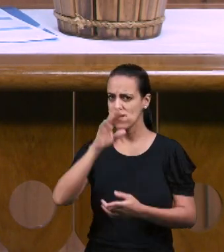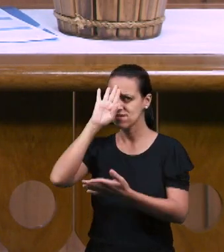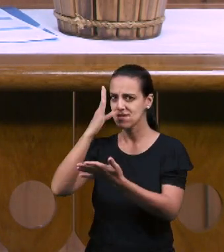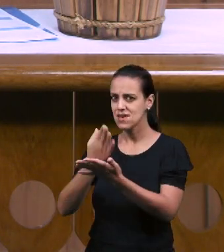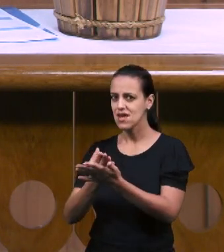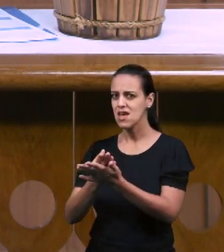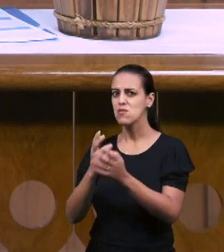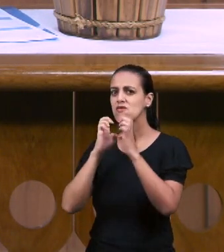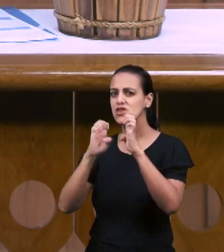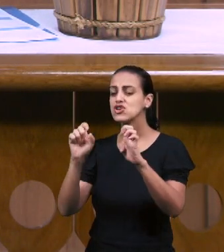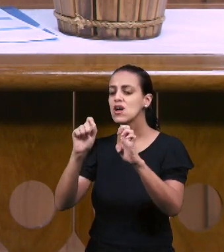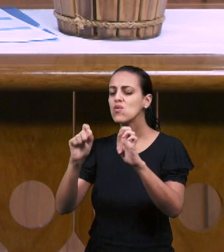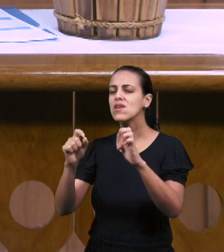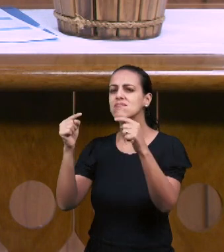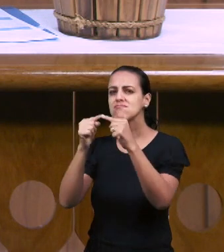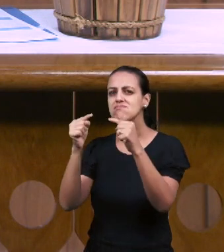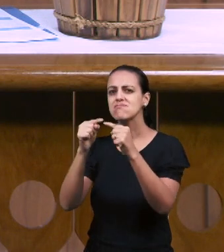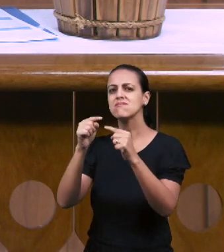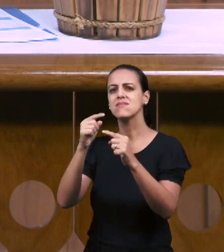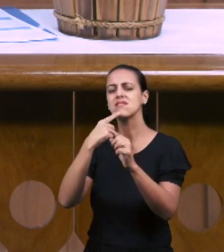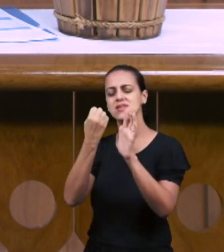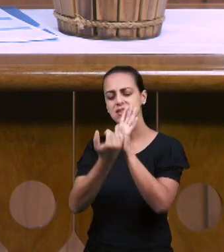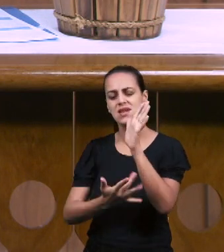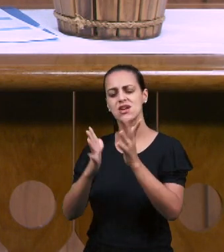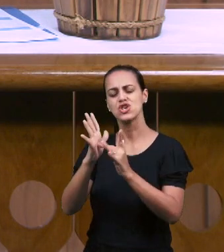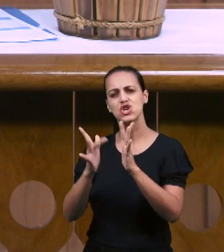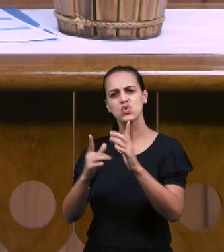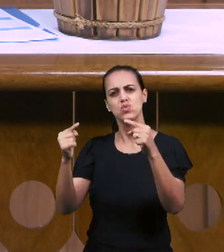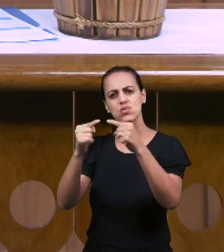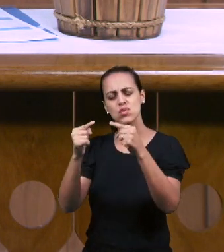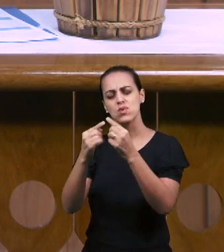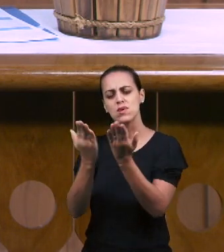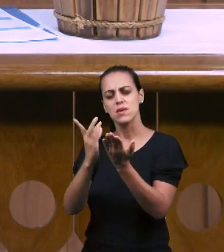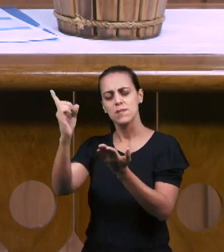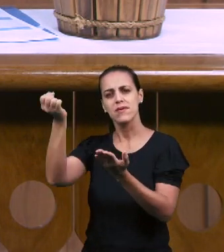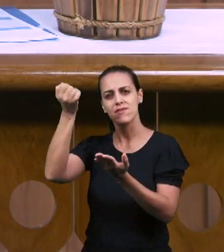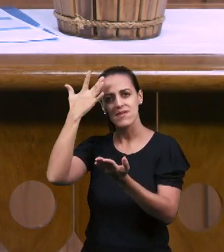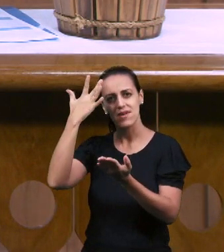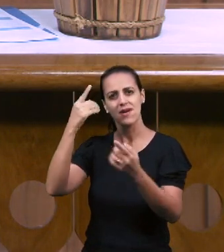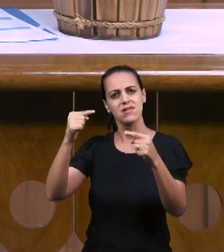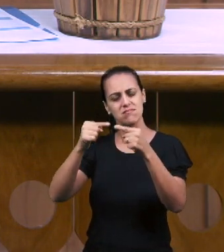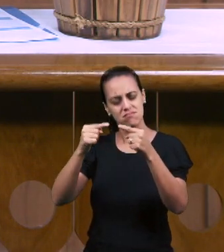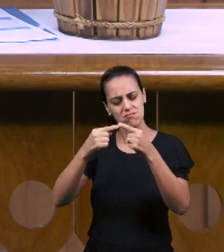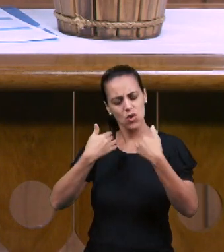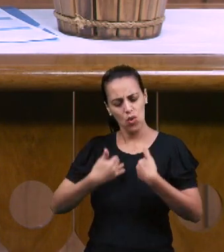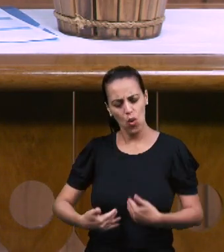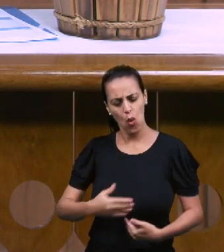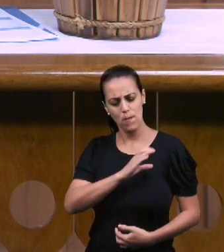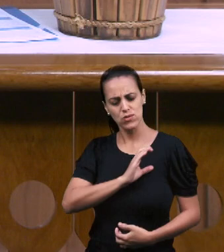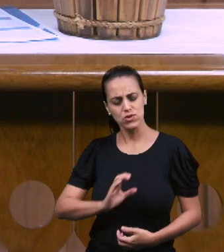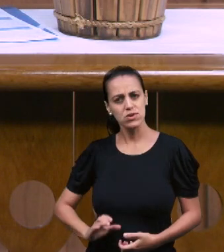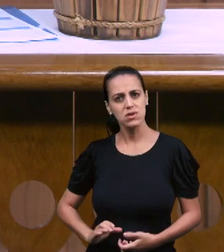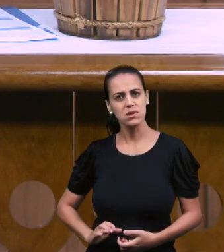croyons, il parle du pouvoir du sang de Jésus, la parole révélée, l'Église comme le corps de Christ, et de cette union, pour